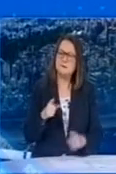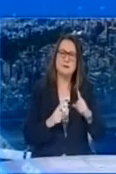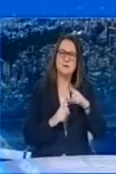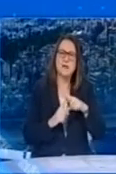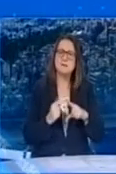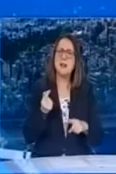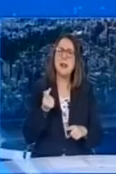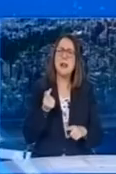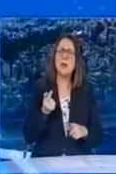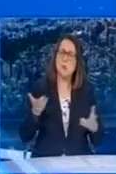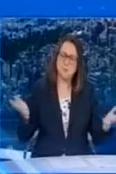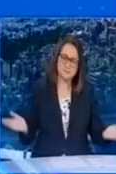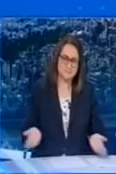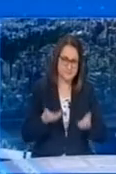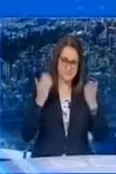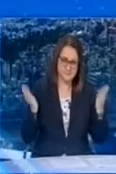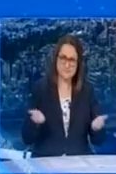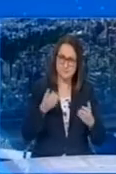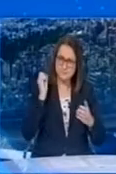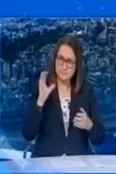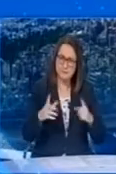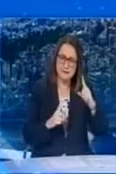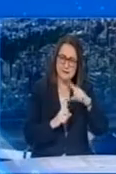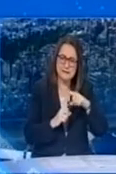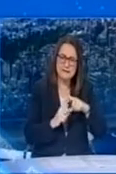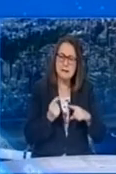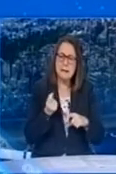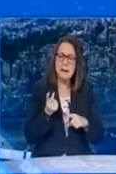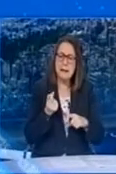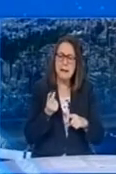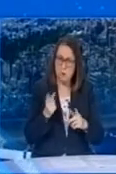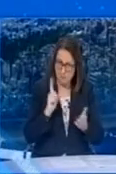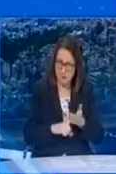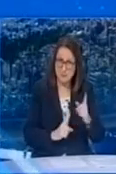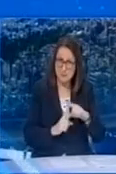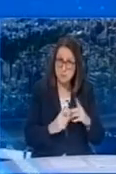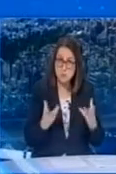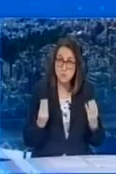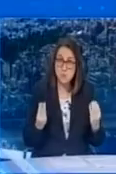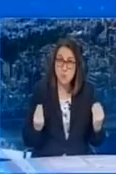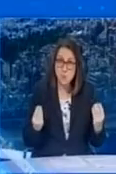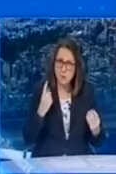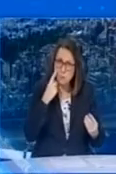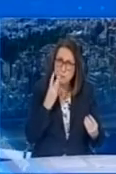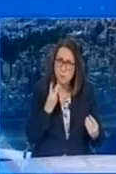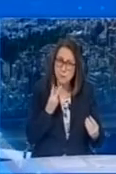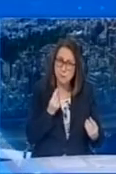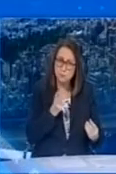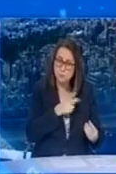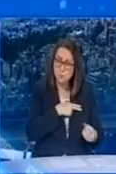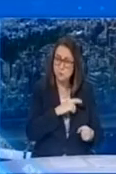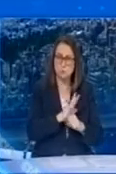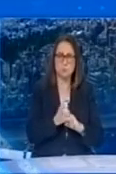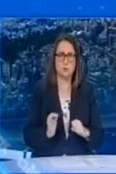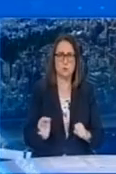τεστ, έστω δηλαδή και με μια διαρκή υποεκτίμηση των κρουσμάτων, παρατηρούμε μια